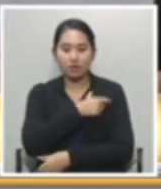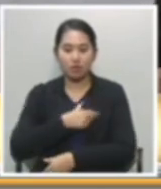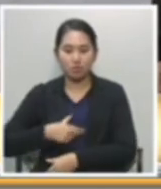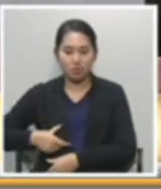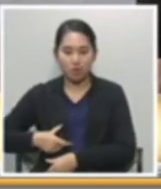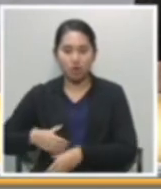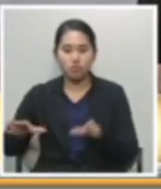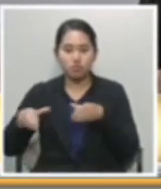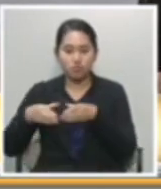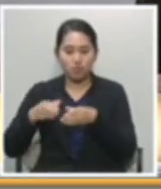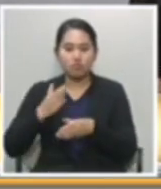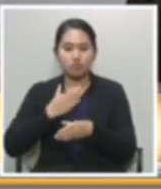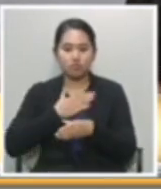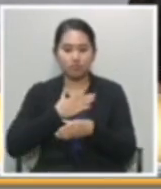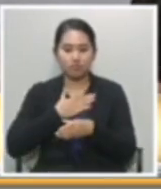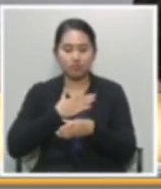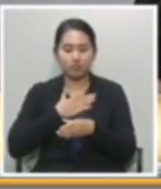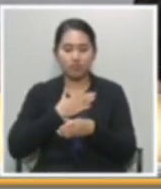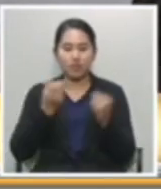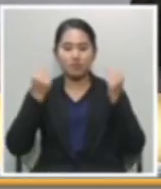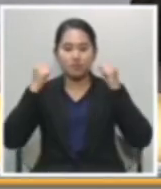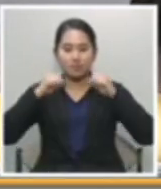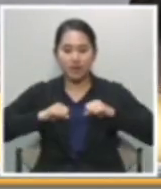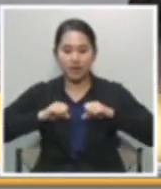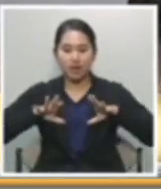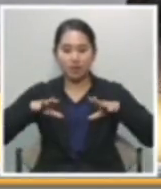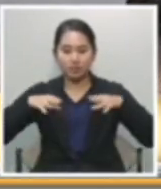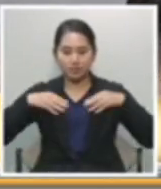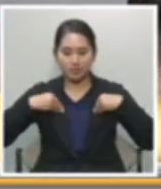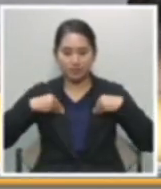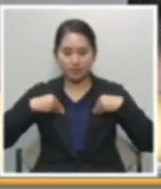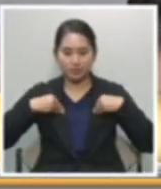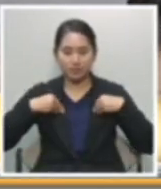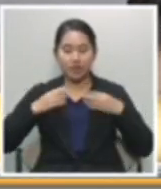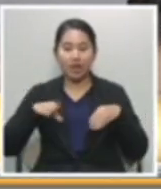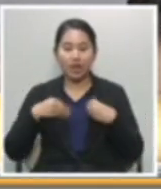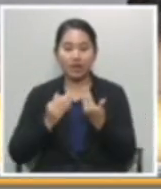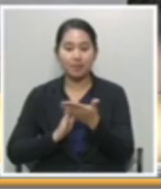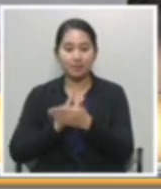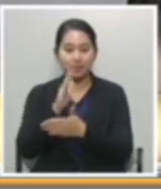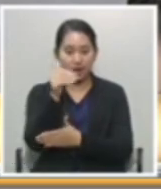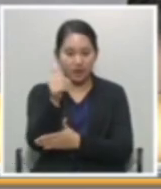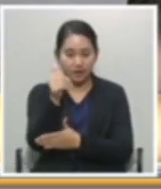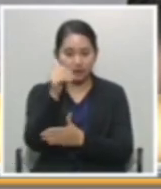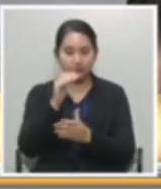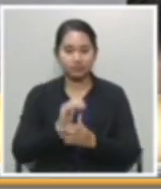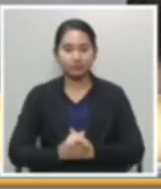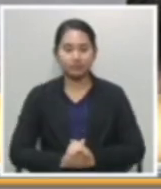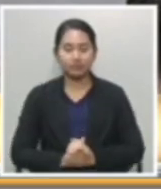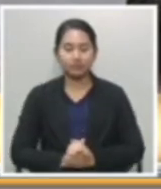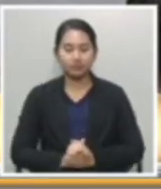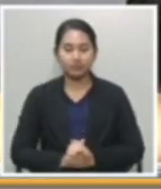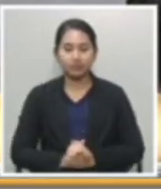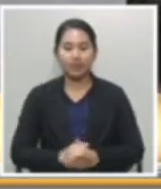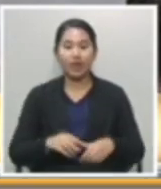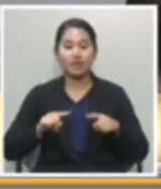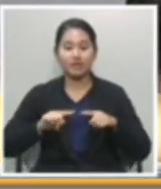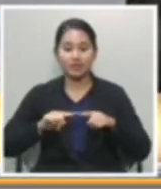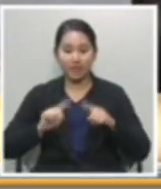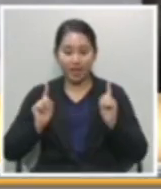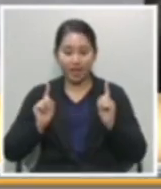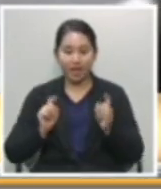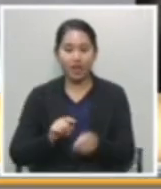ไทยเราทั้งหมดนะครับก็ลงมติร่วมกันทั้งหมดนะฮะให้เสนอผ่านให้นะครับแต่สำหรับเรื่องพระราชกำหน